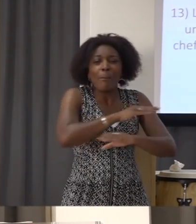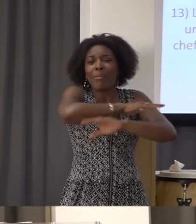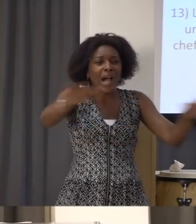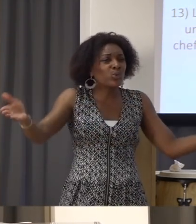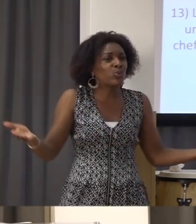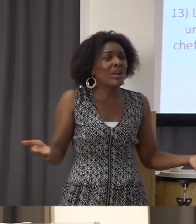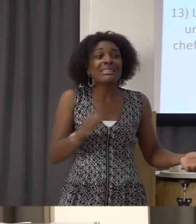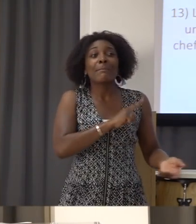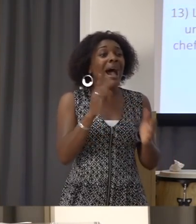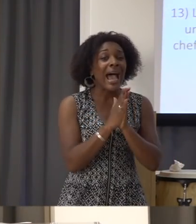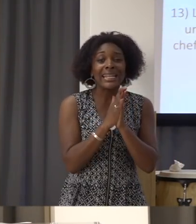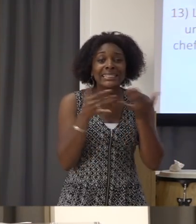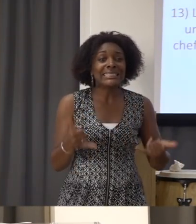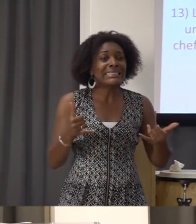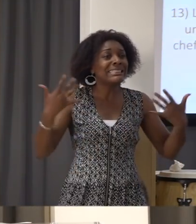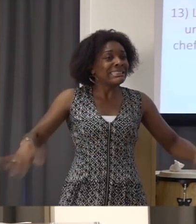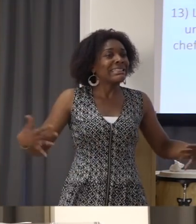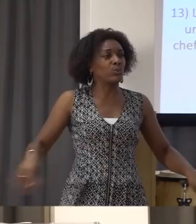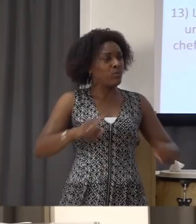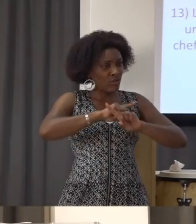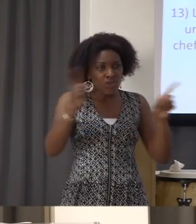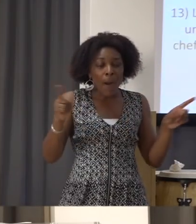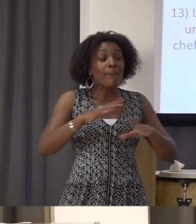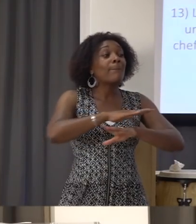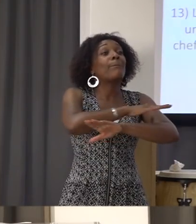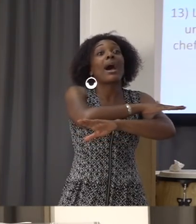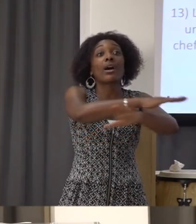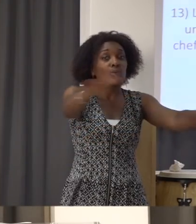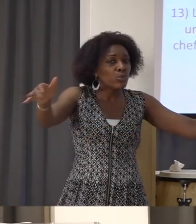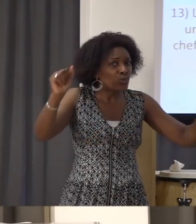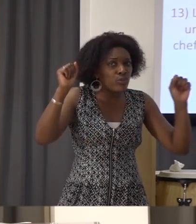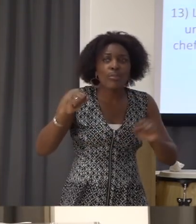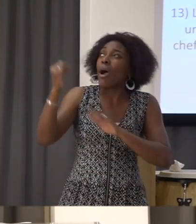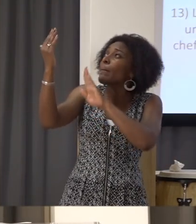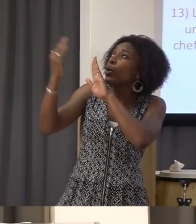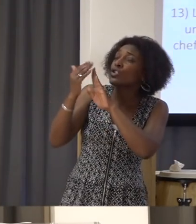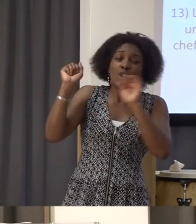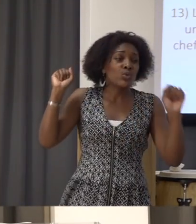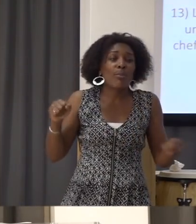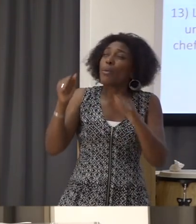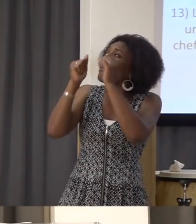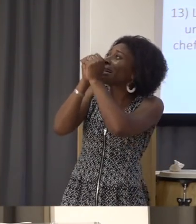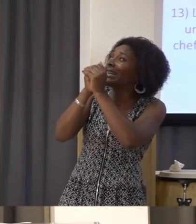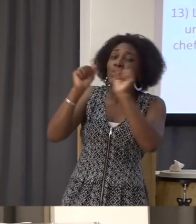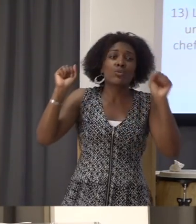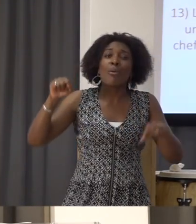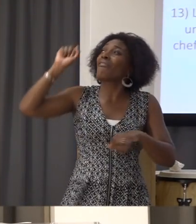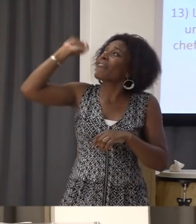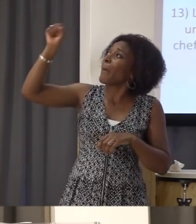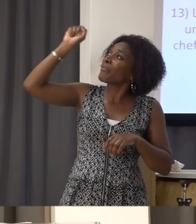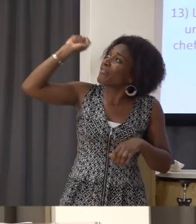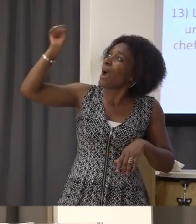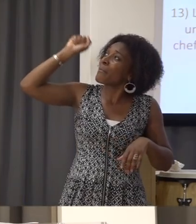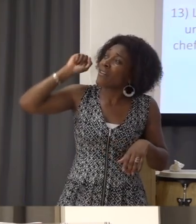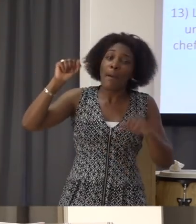Ce n'est pas seulement à l'église, mais en tout lieu. Nous pouvons demander, nous pouvons frapper à la porte de Dieu.